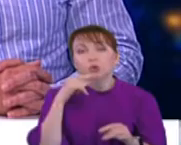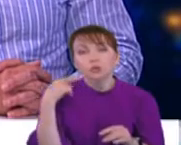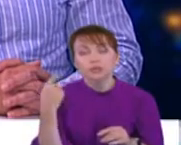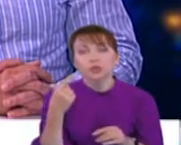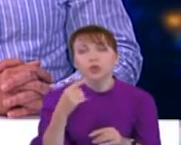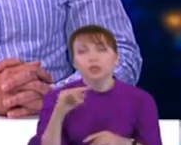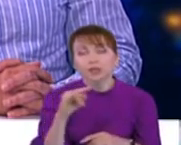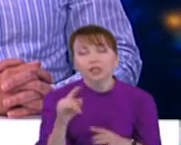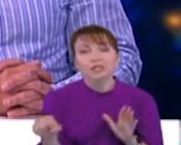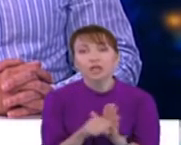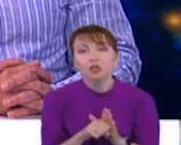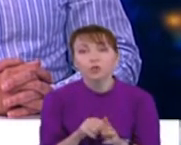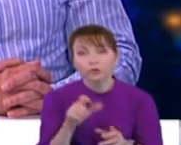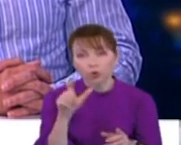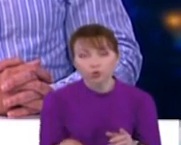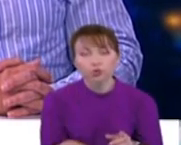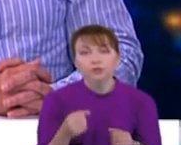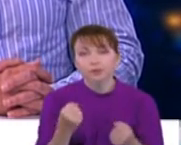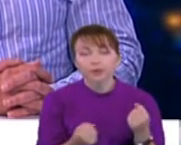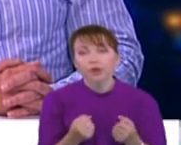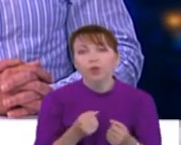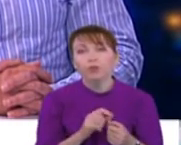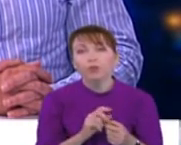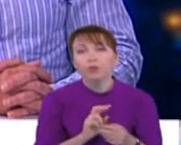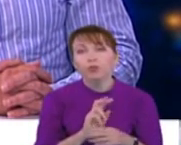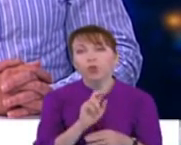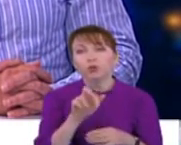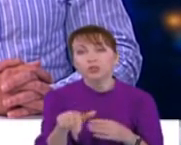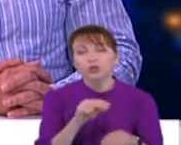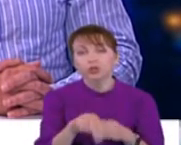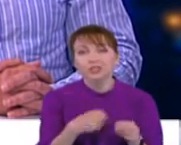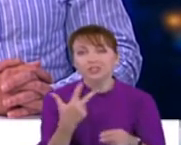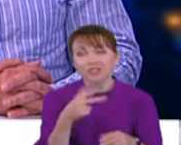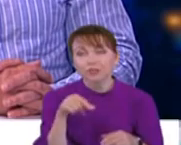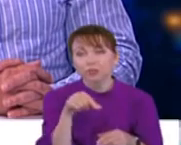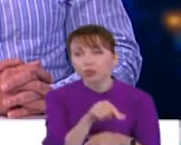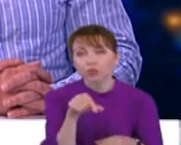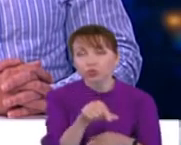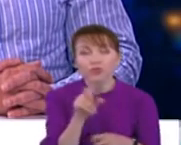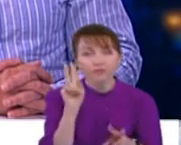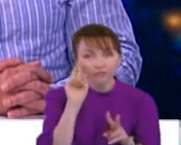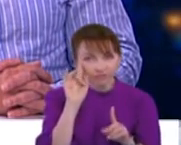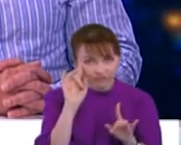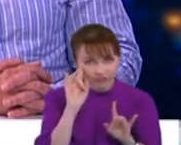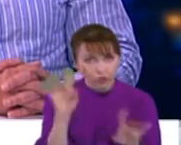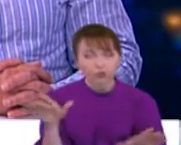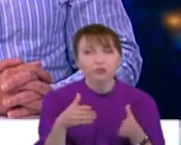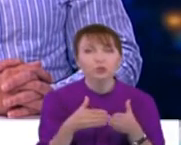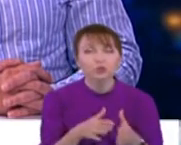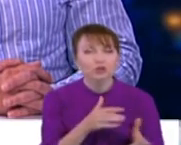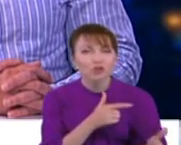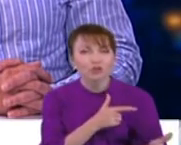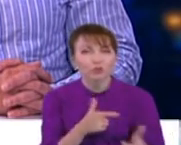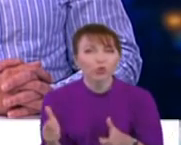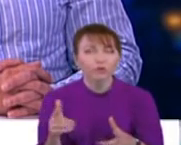льотчик, коли проходили через три протоки, які глядач говорив, відомі суда, де все було в боєготовому стані